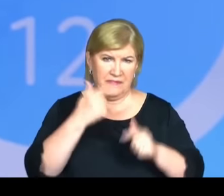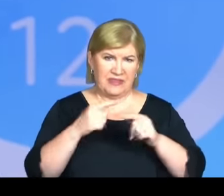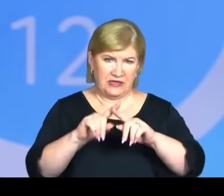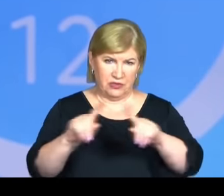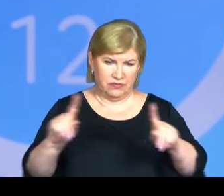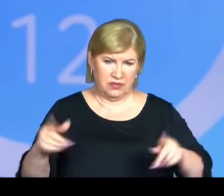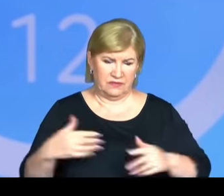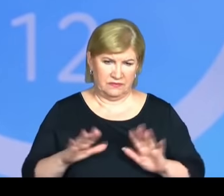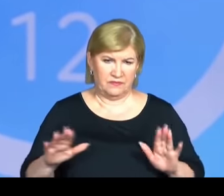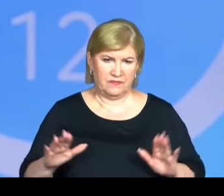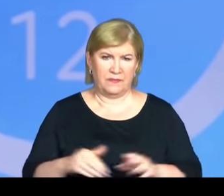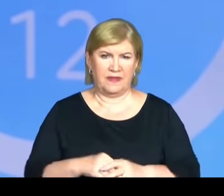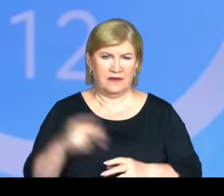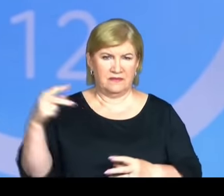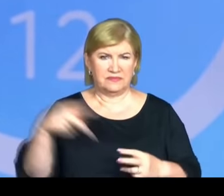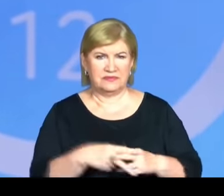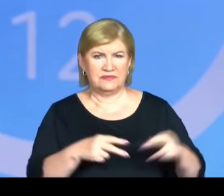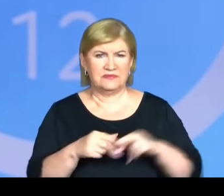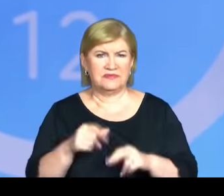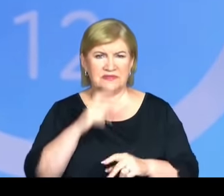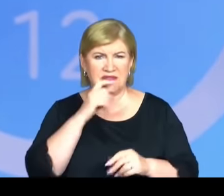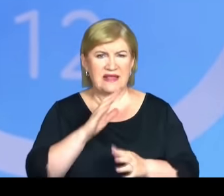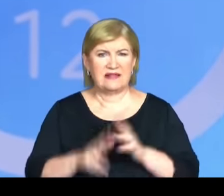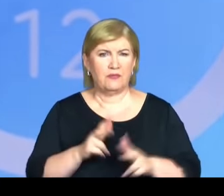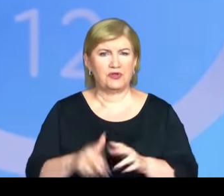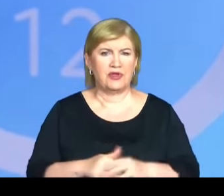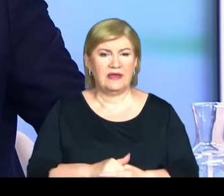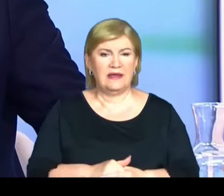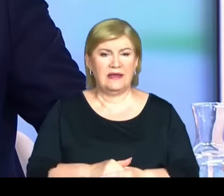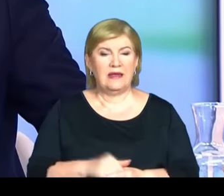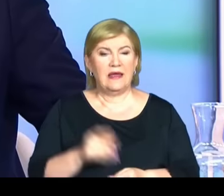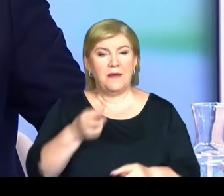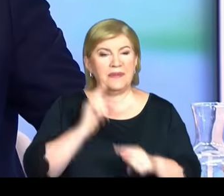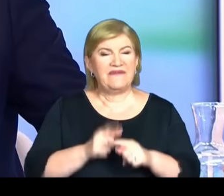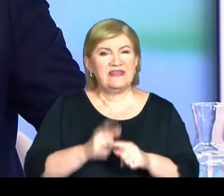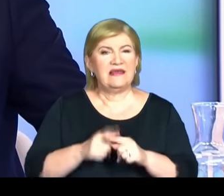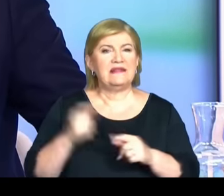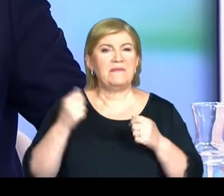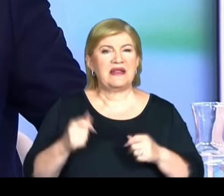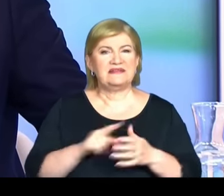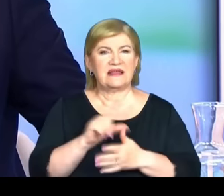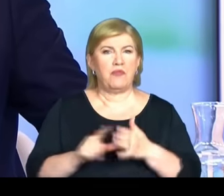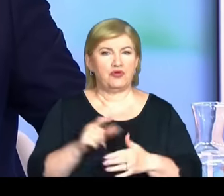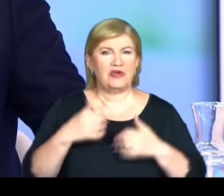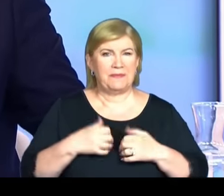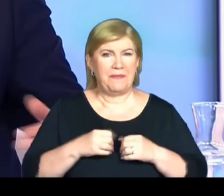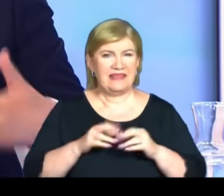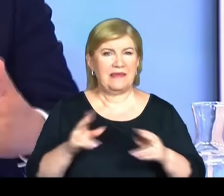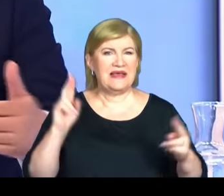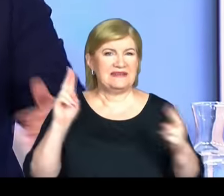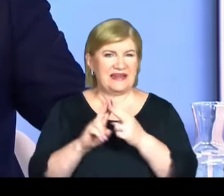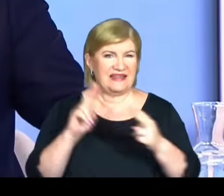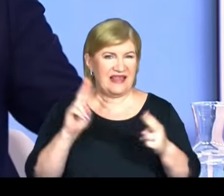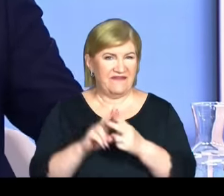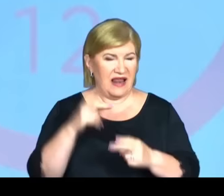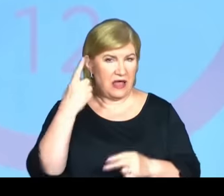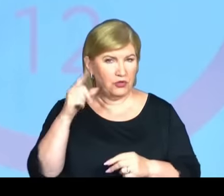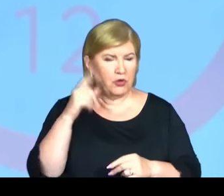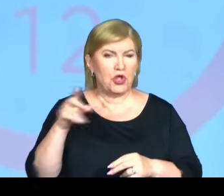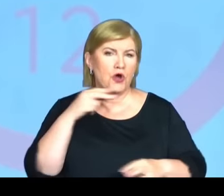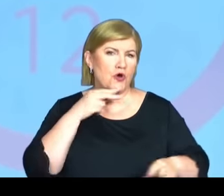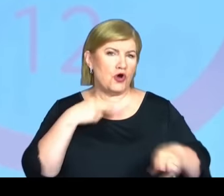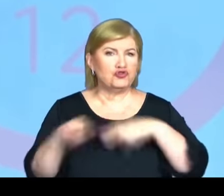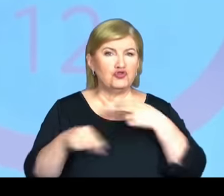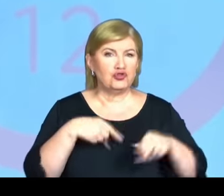nevyvraciam. Len chcem teda povedať, že pravidelne sa prezidentka počas pandémie stretávala s odborníkmi, konzultovala tú